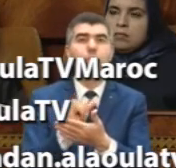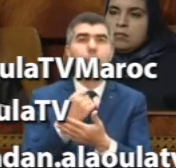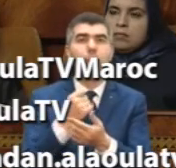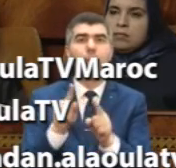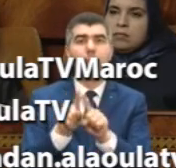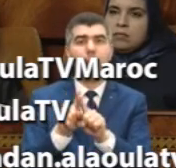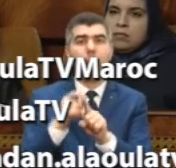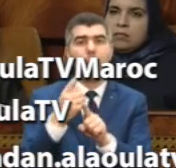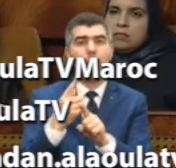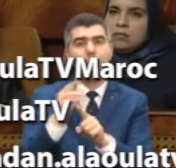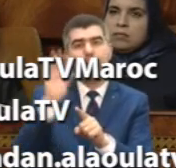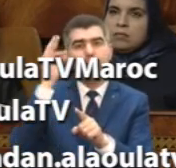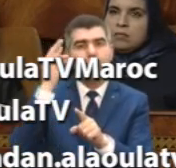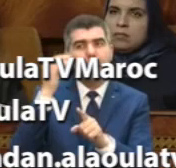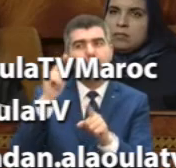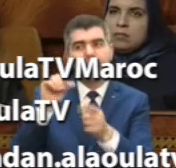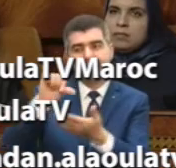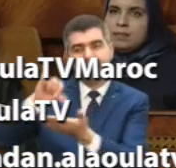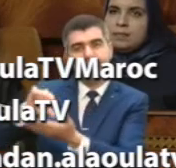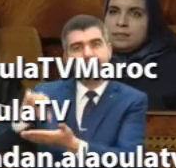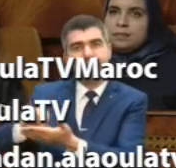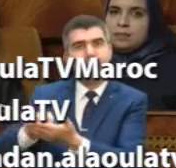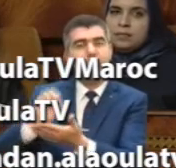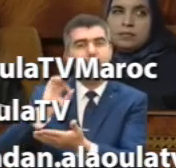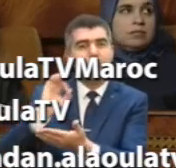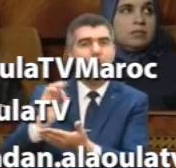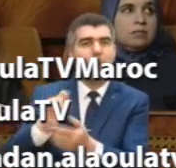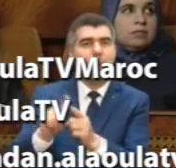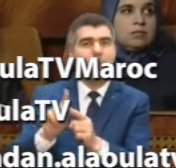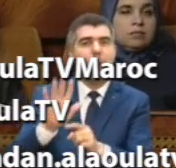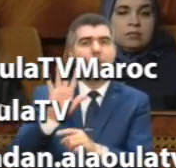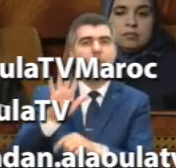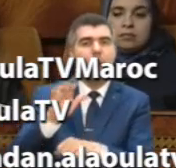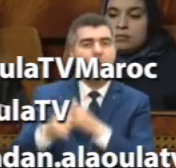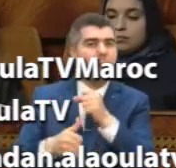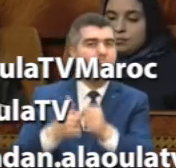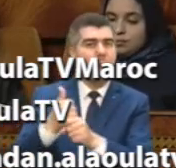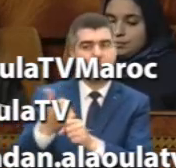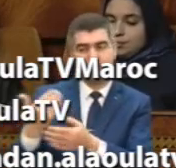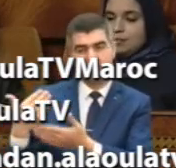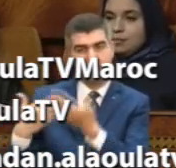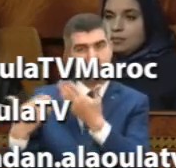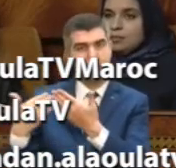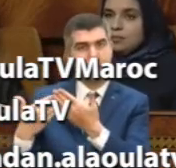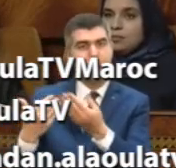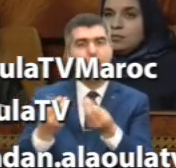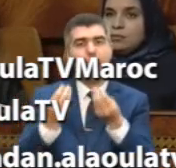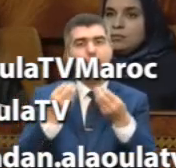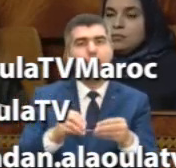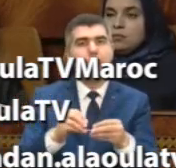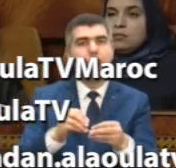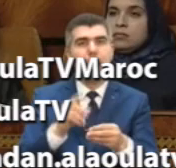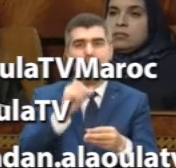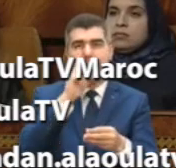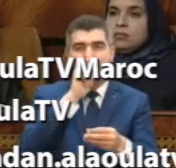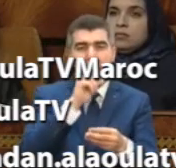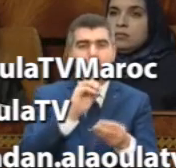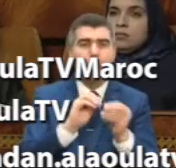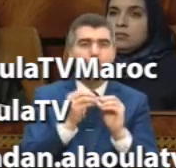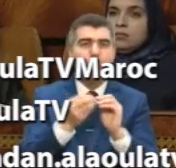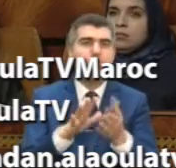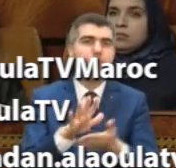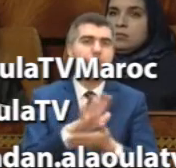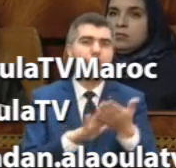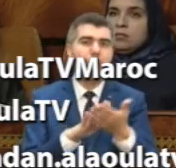رجعت كتعرف هذه الاختلالات؟ علاش هذه المؤسسة في هذه الخمس سنين الأخيرة ولا 7 سنين الأخيرة اللي مجموعة ديال الاختلالات كبيرة